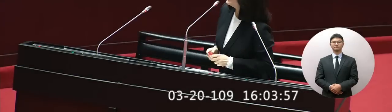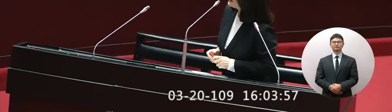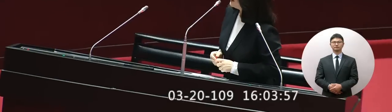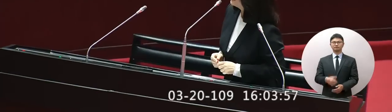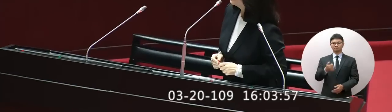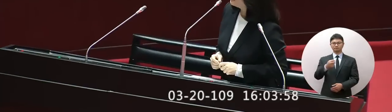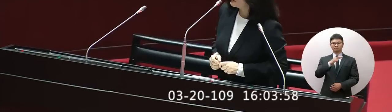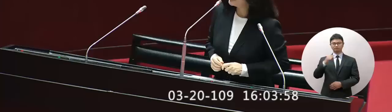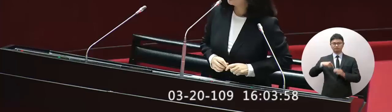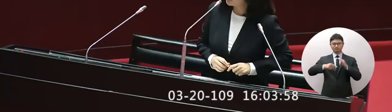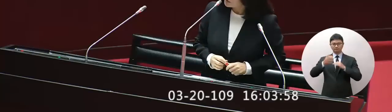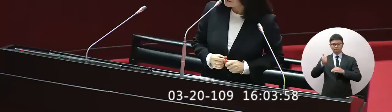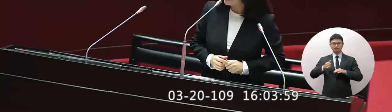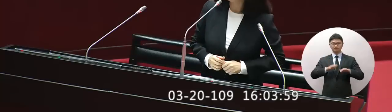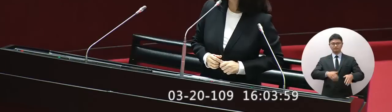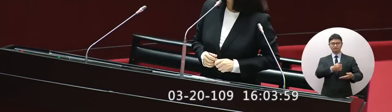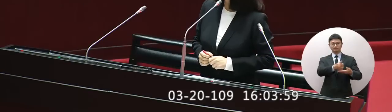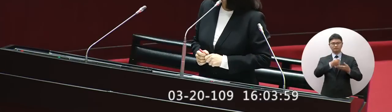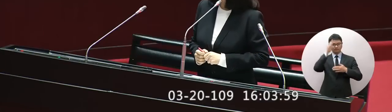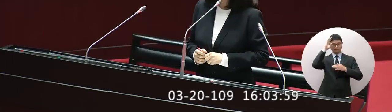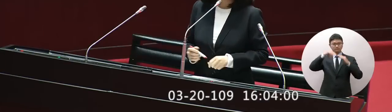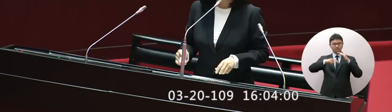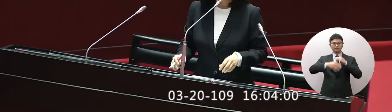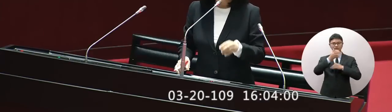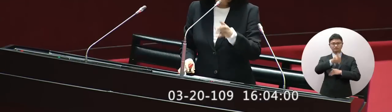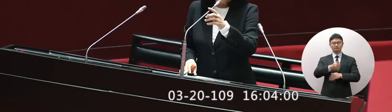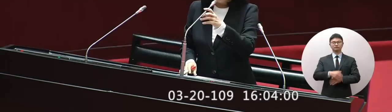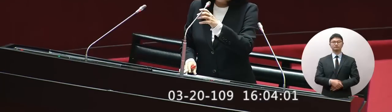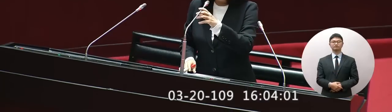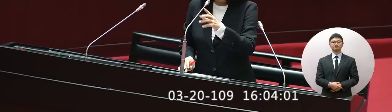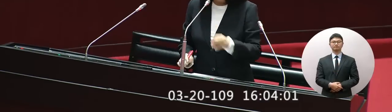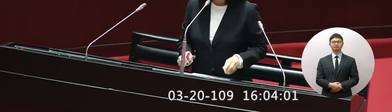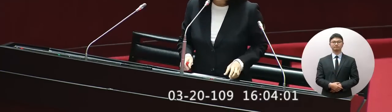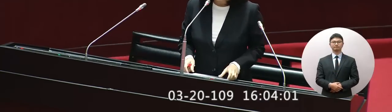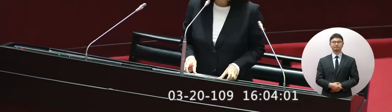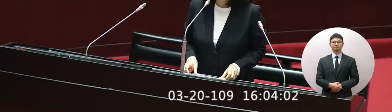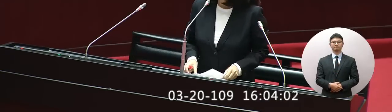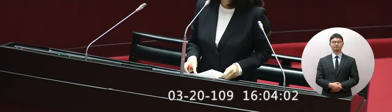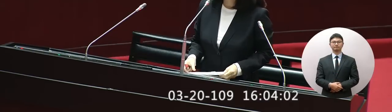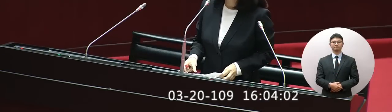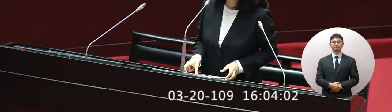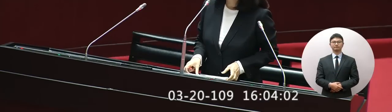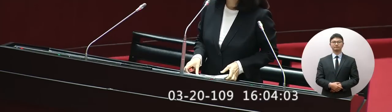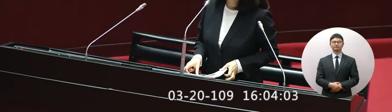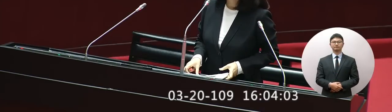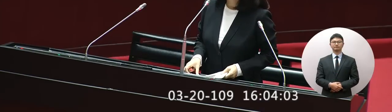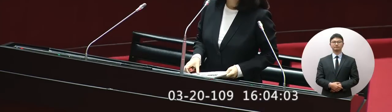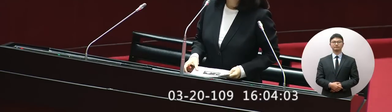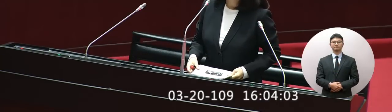谢谢尤院长，我们有请苏院长。 苏院长，请。